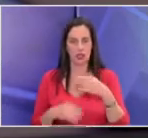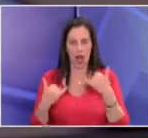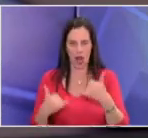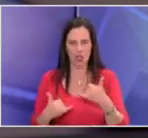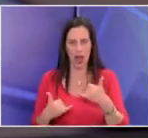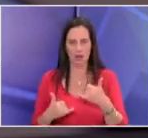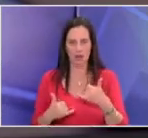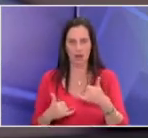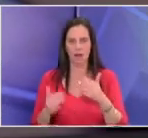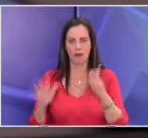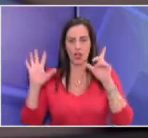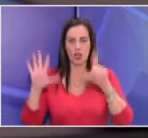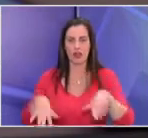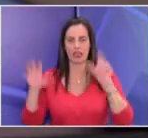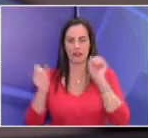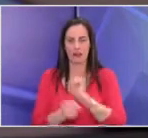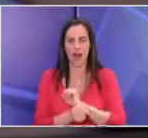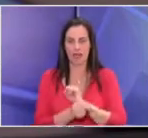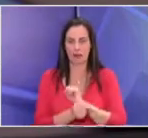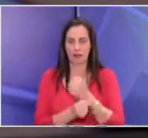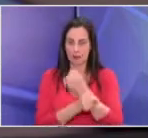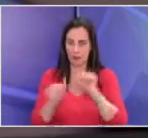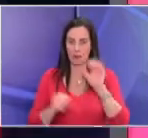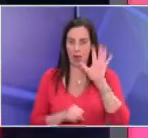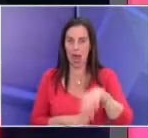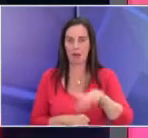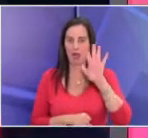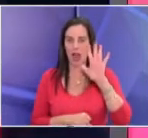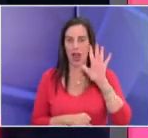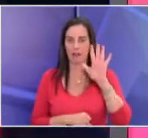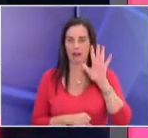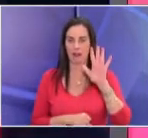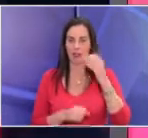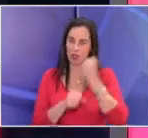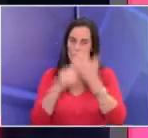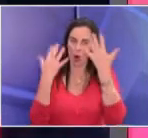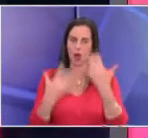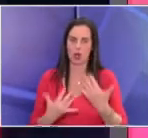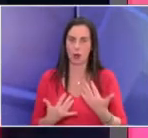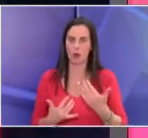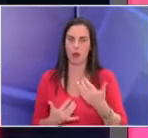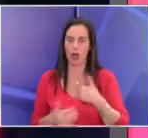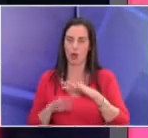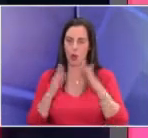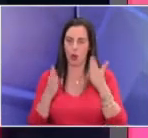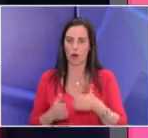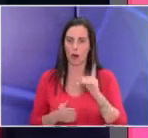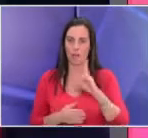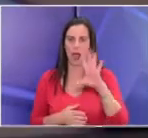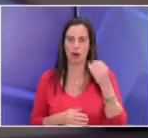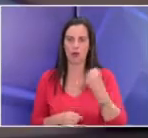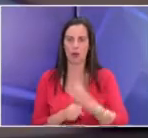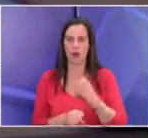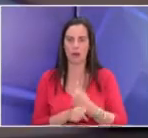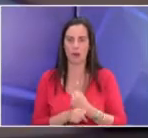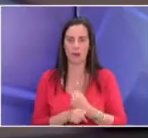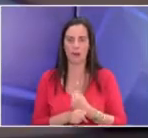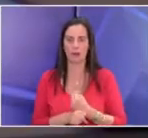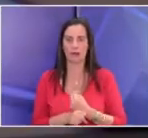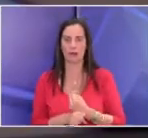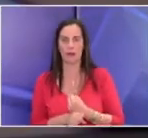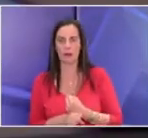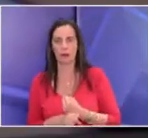אוקיי, מבקשים ממני להסביר בעדינות מה זה רצידיביזם. כן. רצידיביזם זה בעצם העובדה שאנשים חוזרים לאותו מסלול